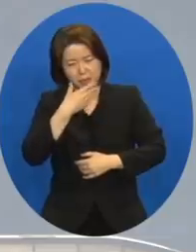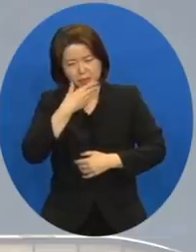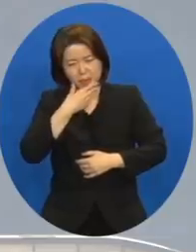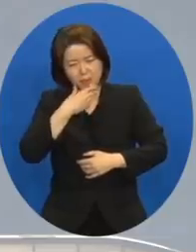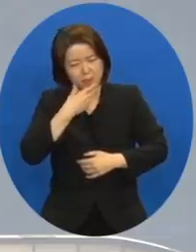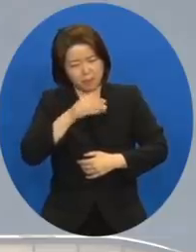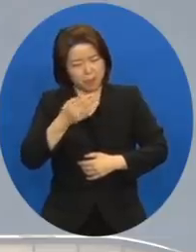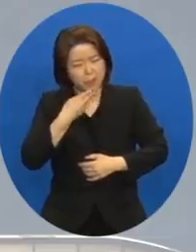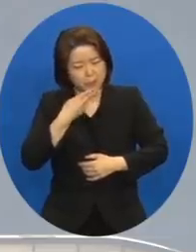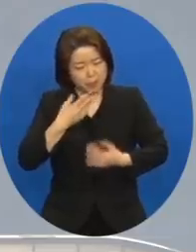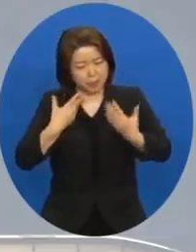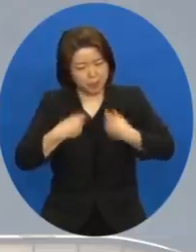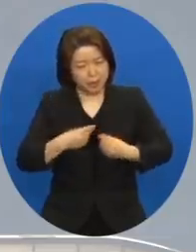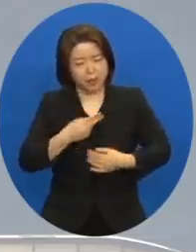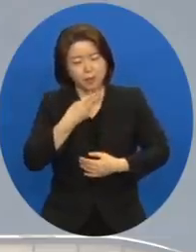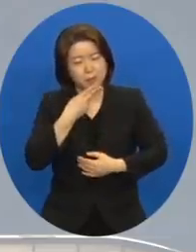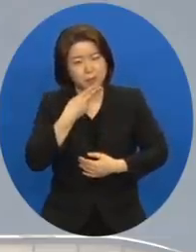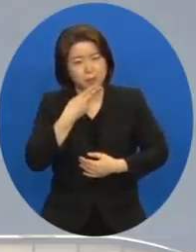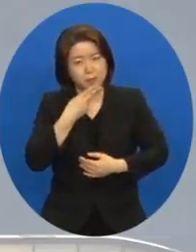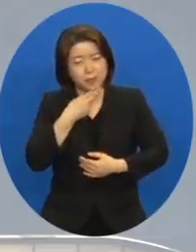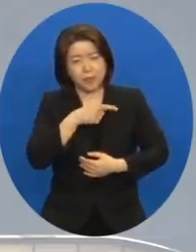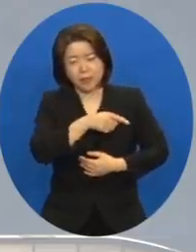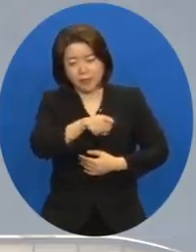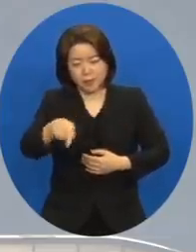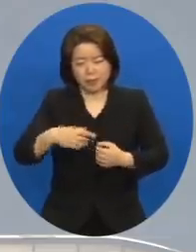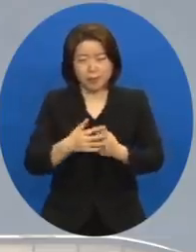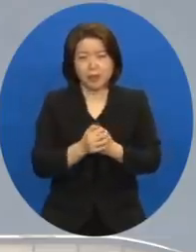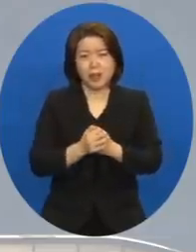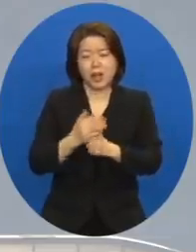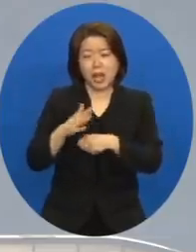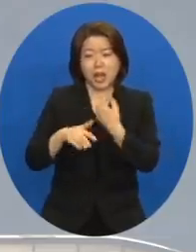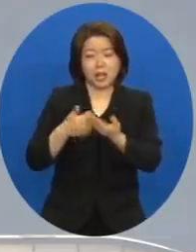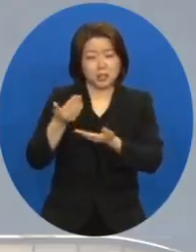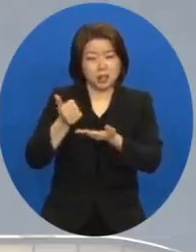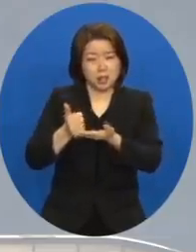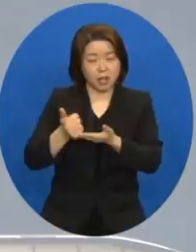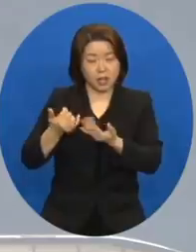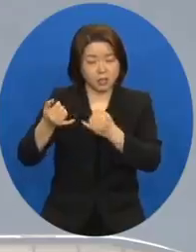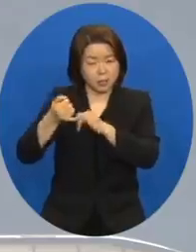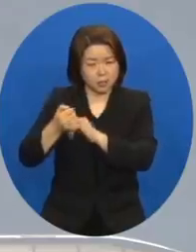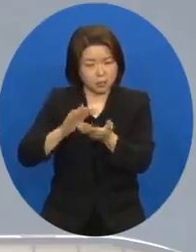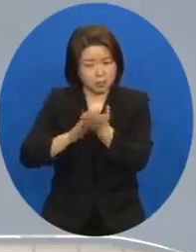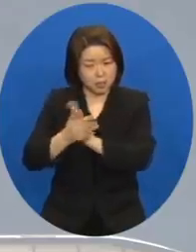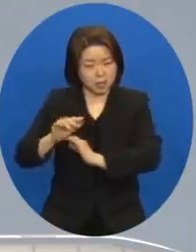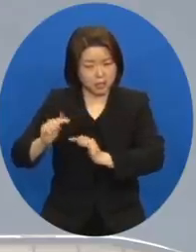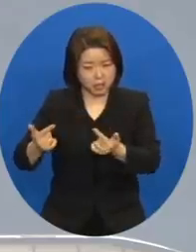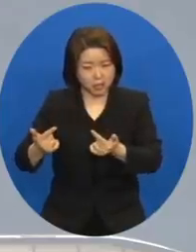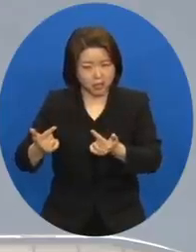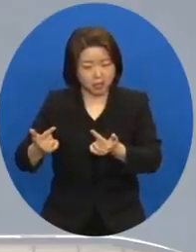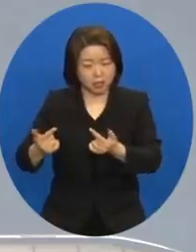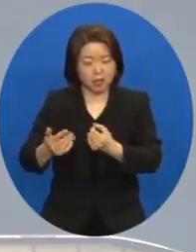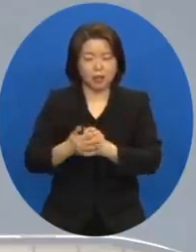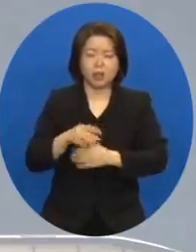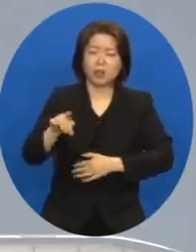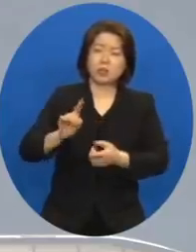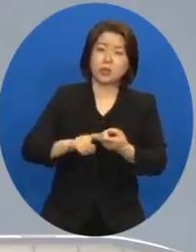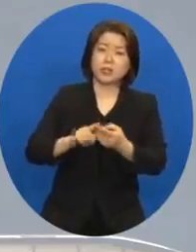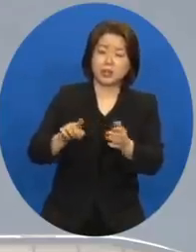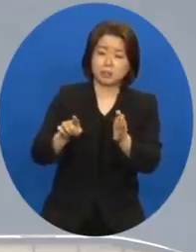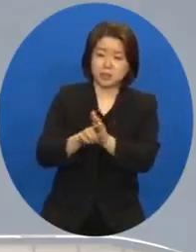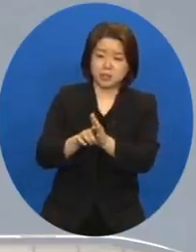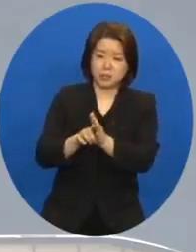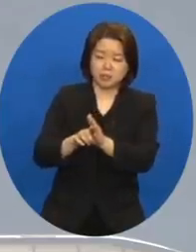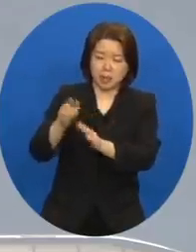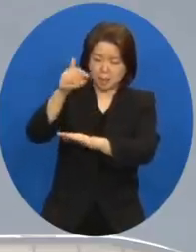너무 좌절이 되지만 하나님의 약속은 변함이 없다 그 사실에 대한 믿음을 비로서